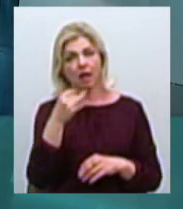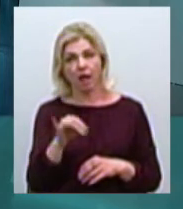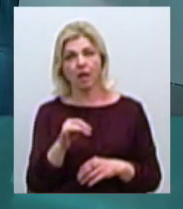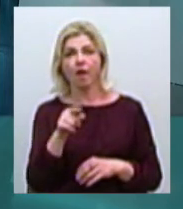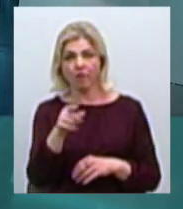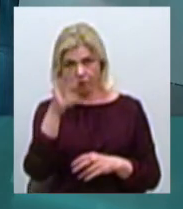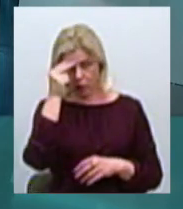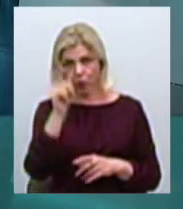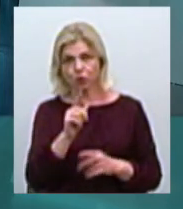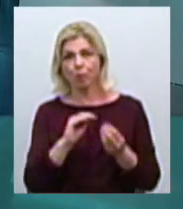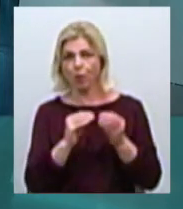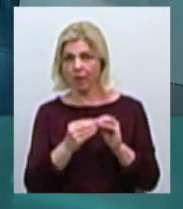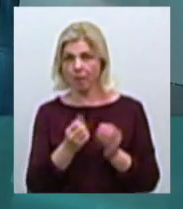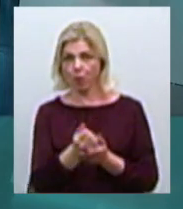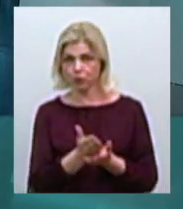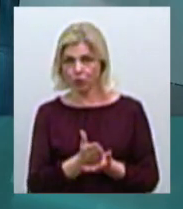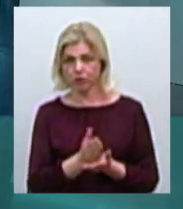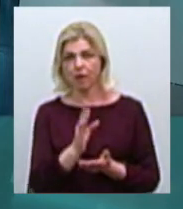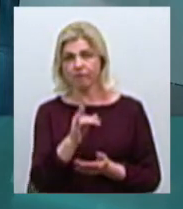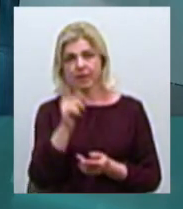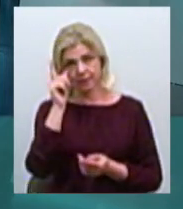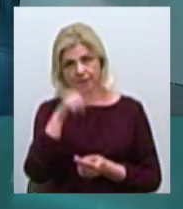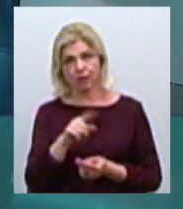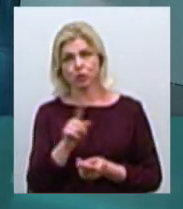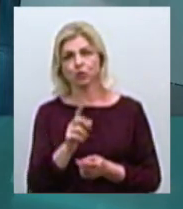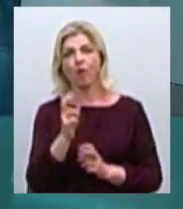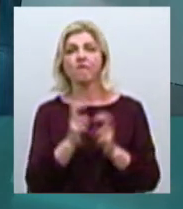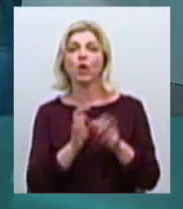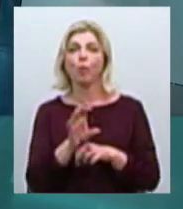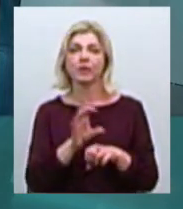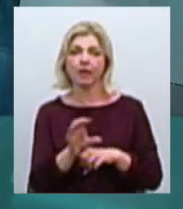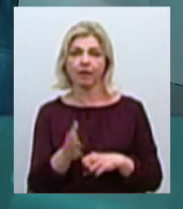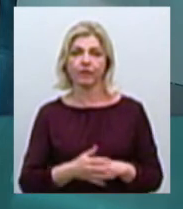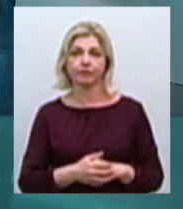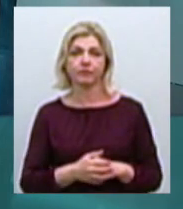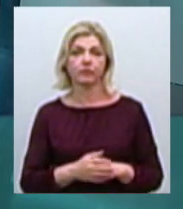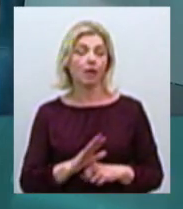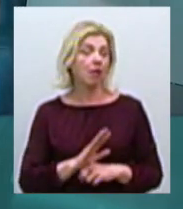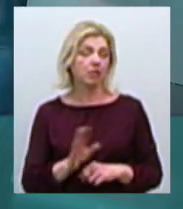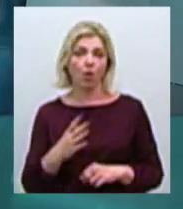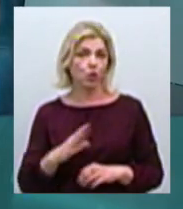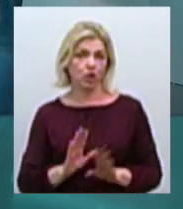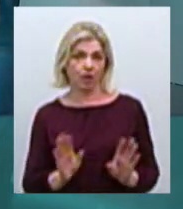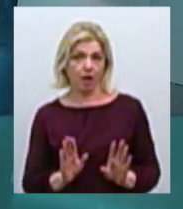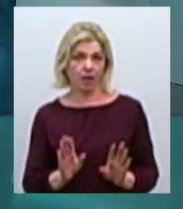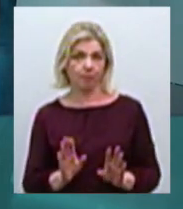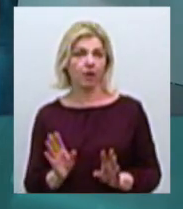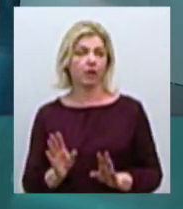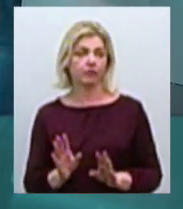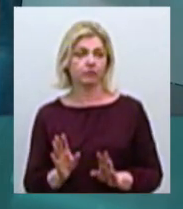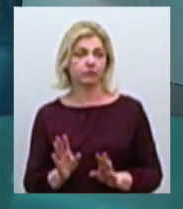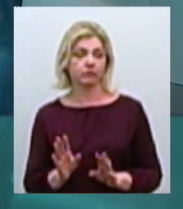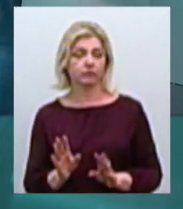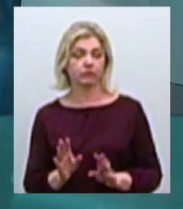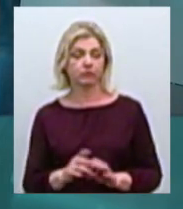обслуговуванням? Все ж таки, знаєте, від різних виробників. Нет, мы не ожидаем, потому что все это было